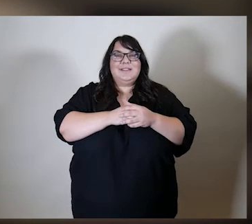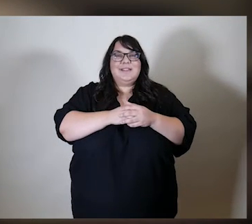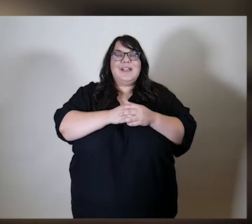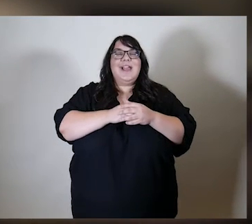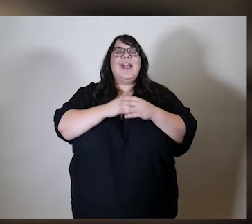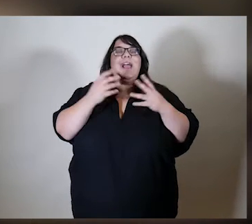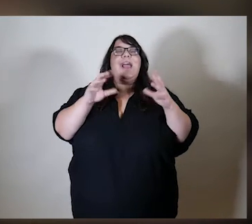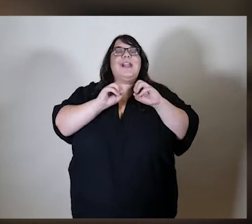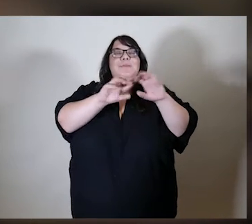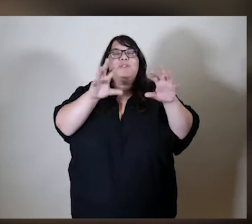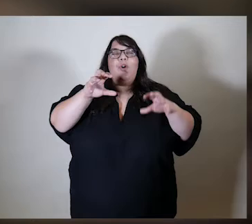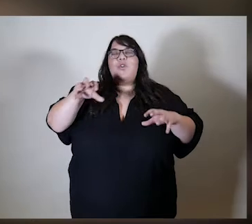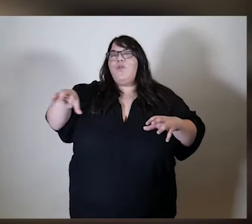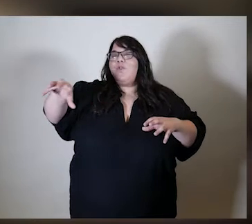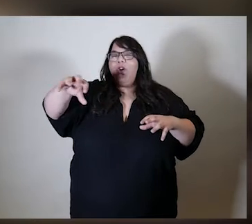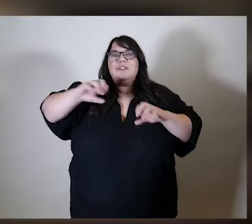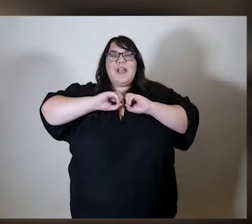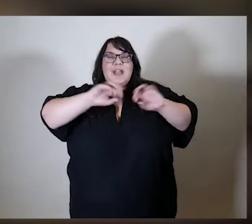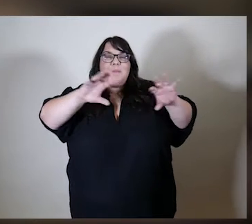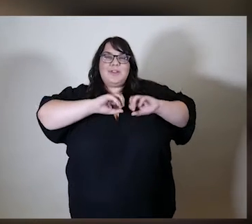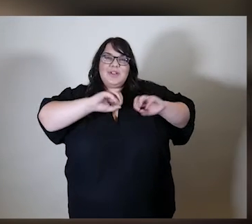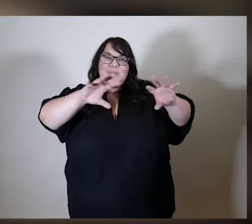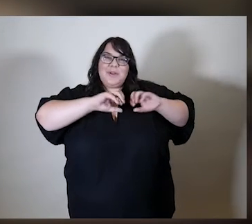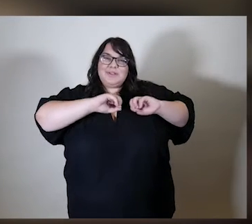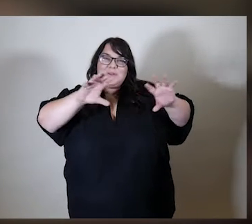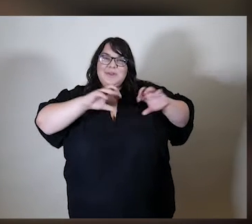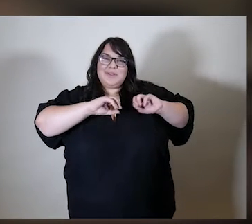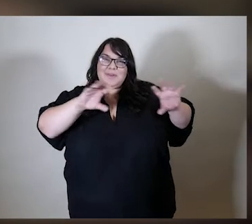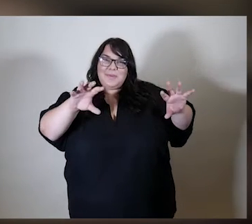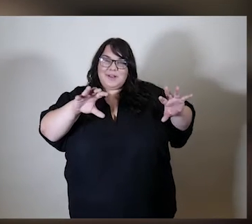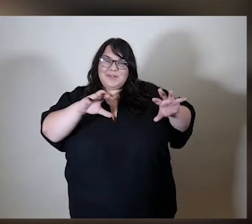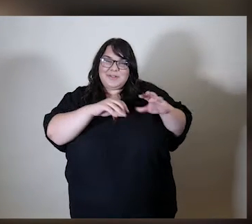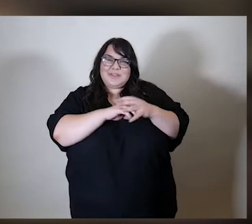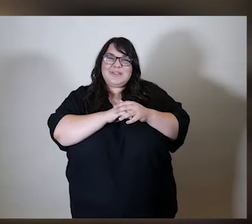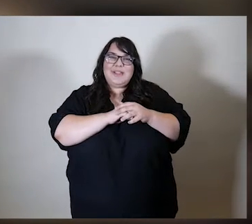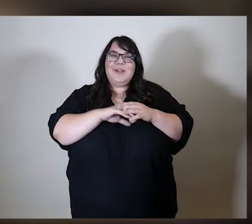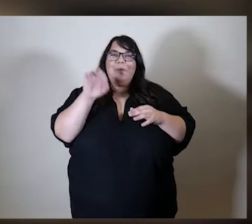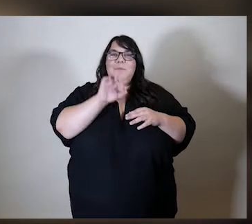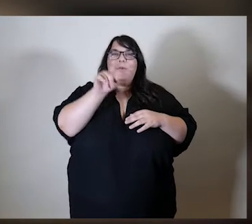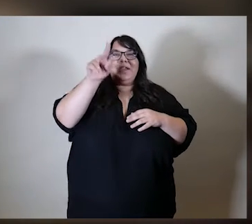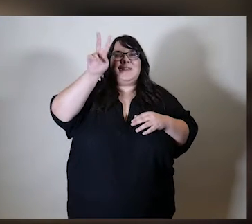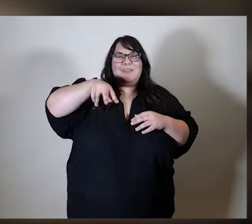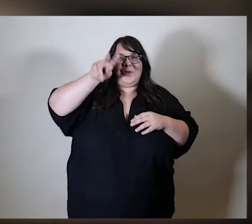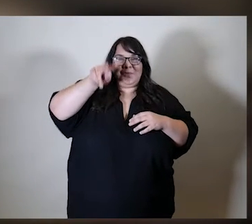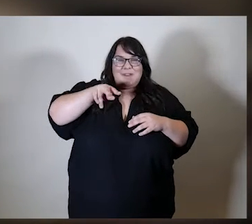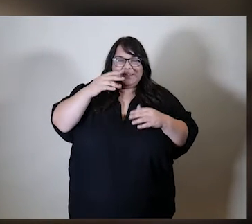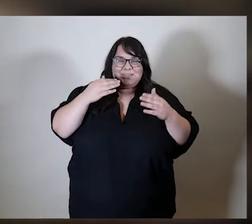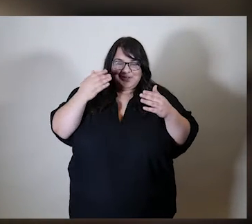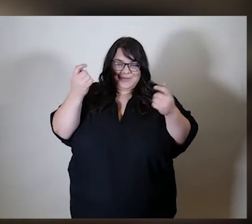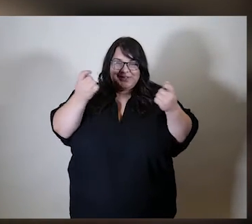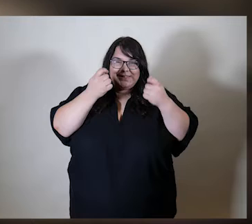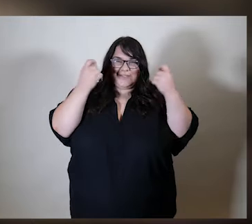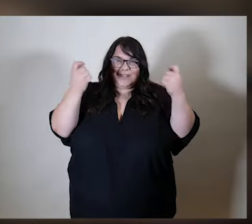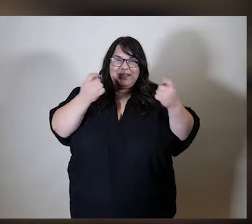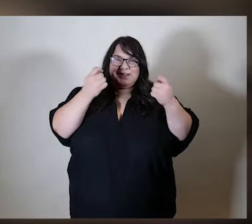έργο του κάθε συλλόγου και του κάθε φορέα που λαμβάνει μέρος σε αυτό το διήμερο